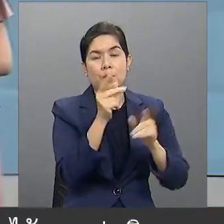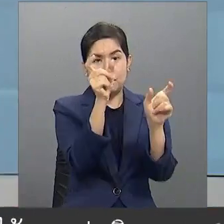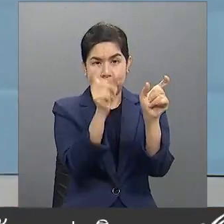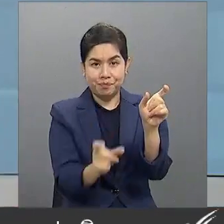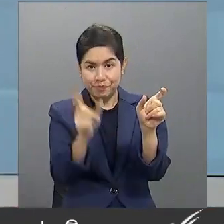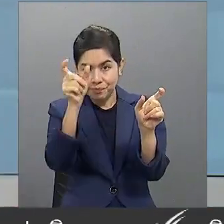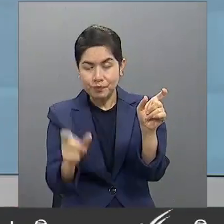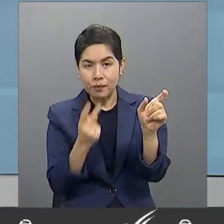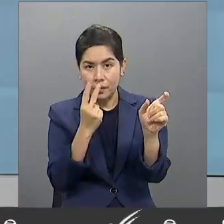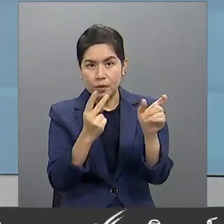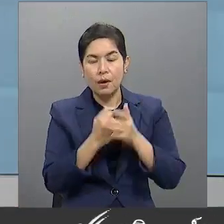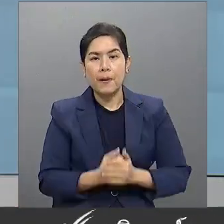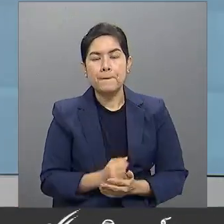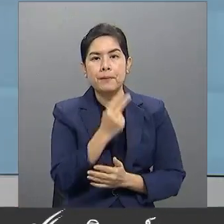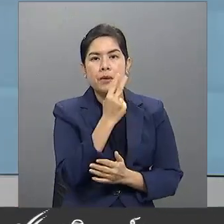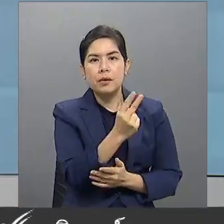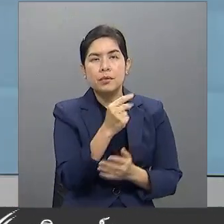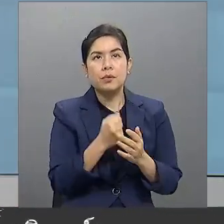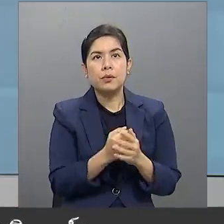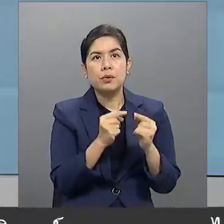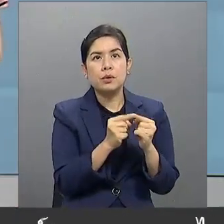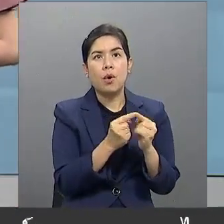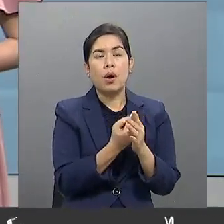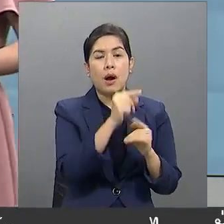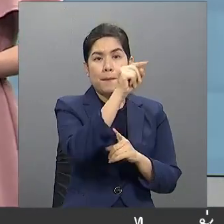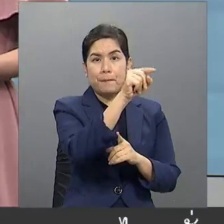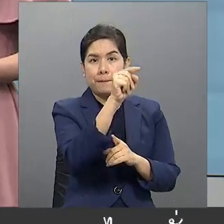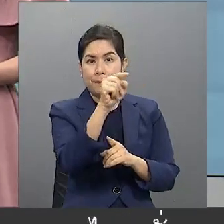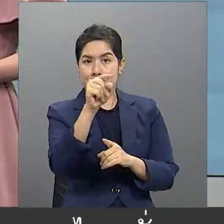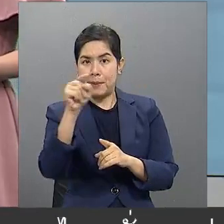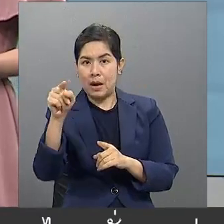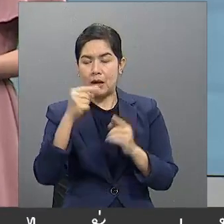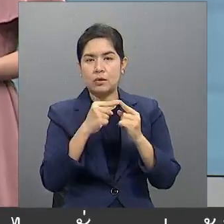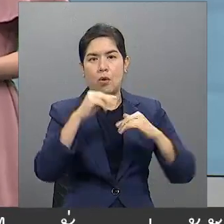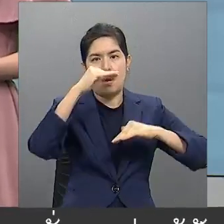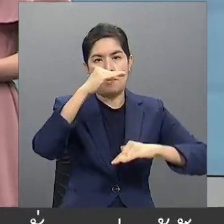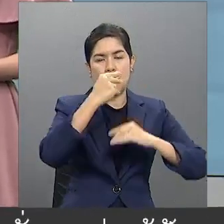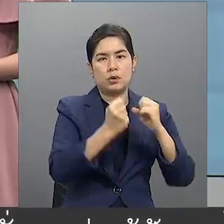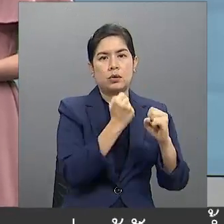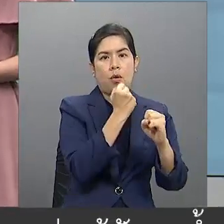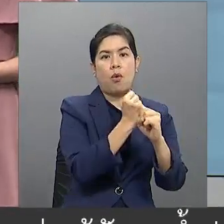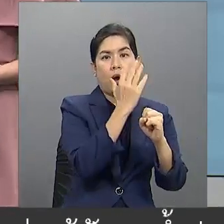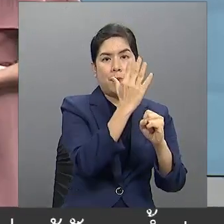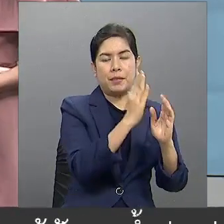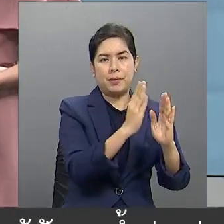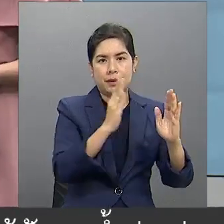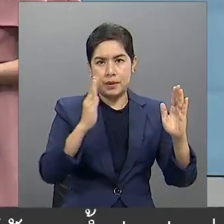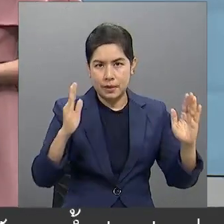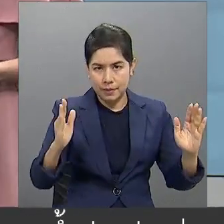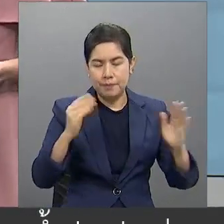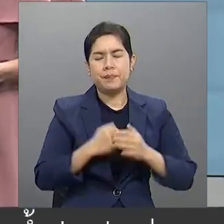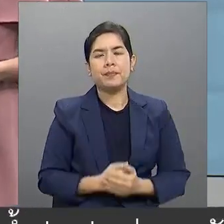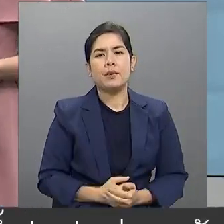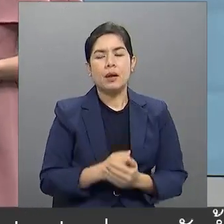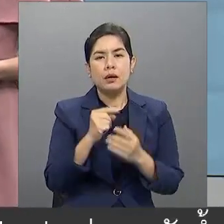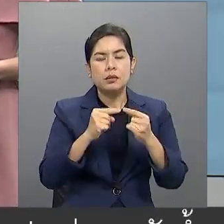แล้วก็ยังน้อยกว่าเส้นประนี้ค่ะนี่คือเส้นค่าเฉลี่ยในช่วง 5ปีละน้อยกว่าเส้นค่าเฉลี่ยประมาณ 16